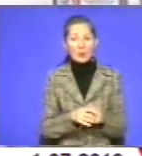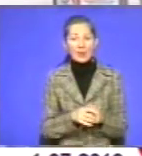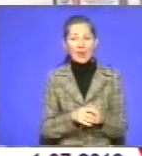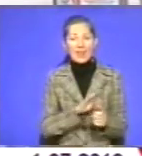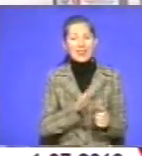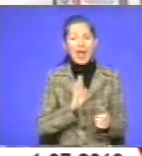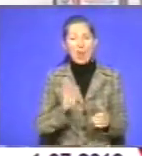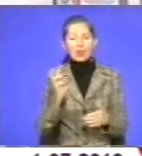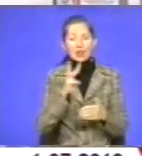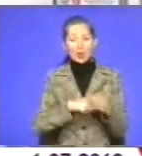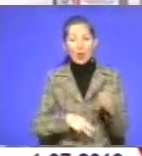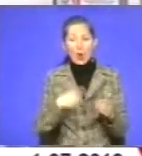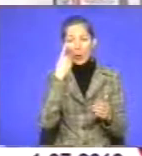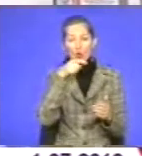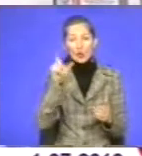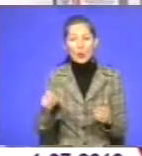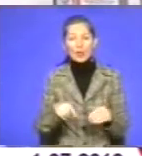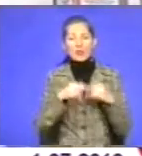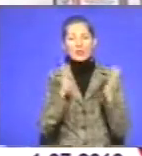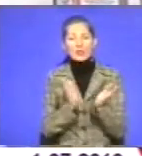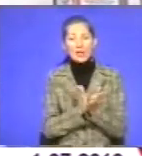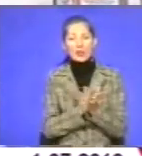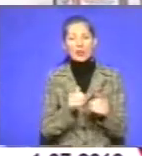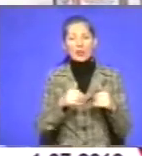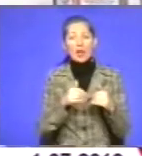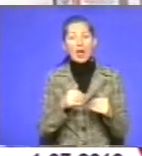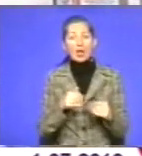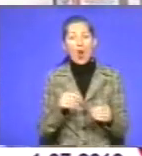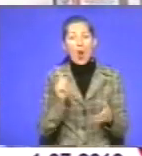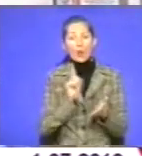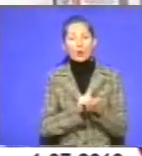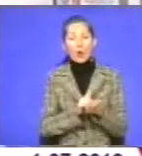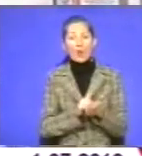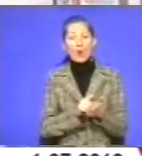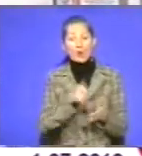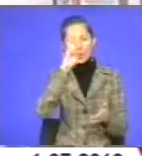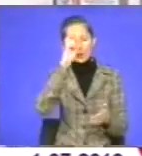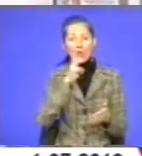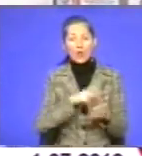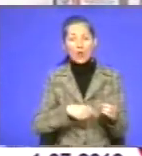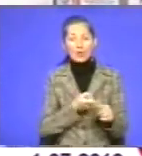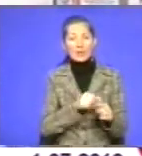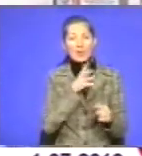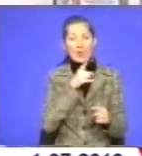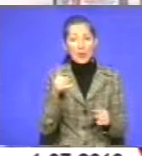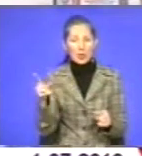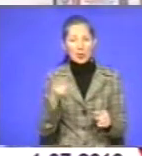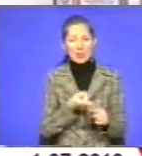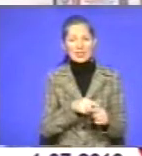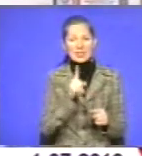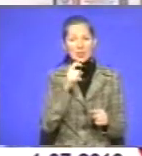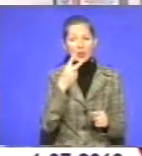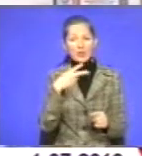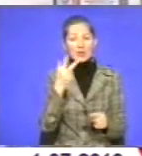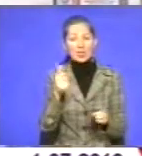були застрахованими особами в системі загальнообов'язкового державного соціального страхування. І цей період, тобто отих 126